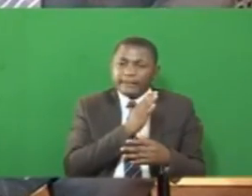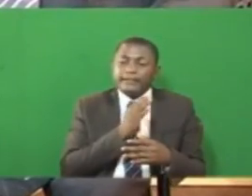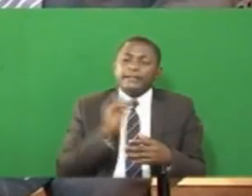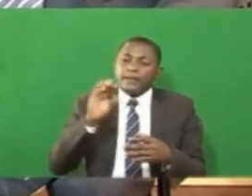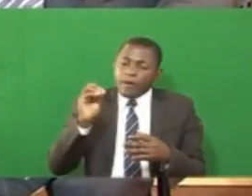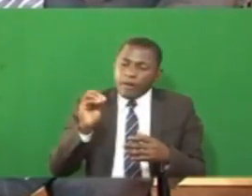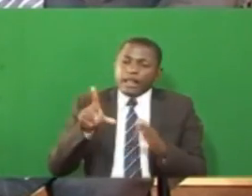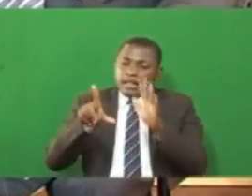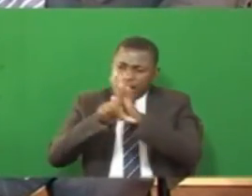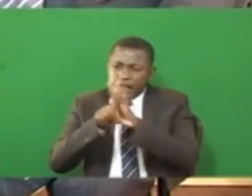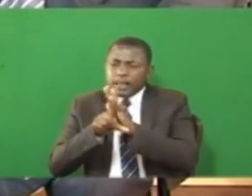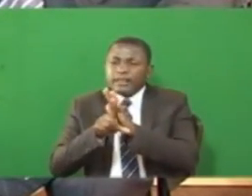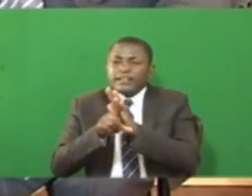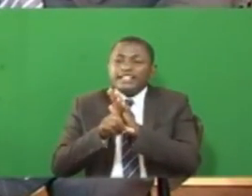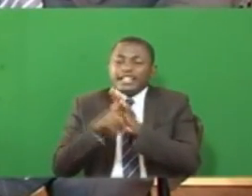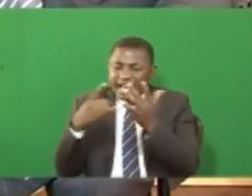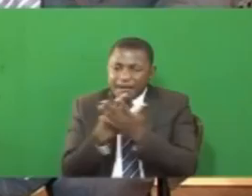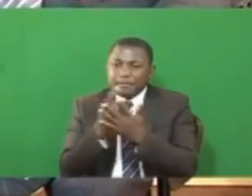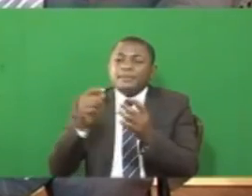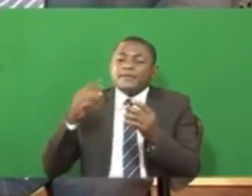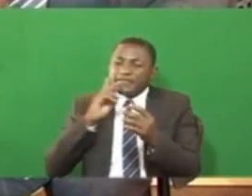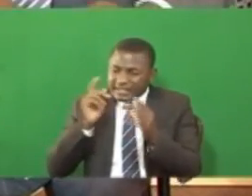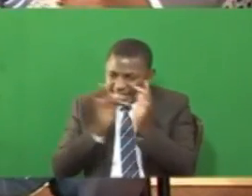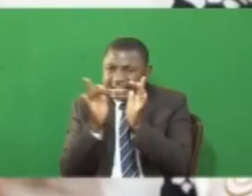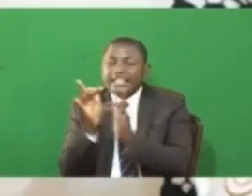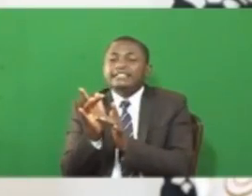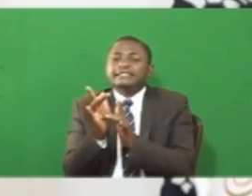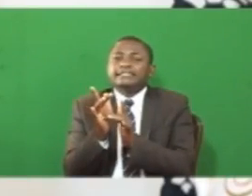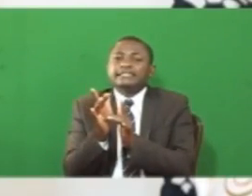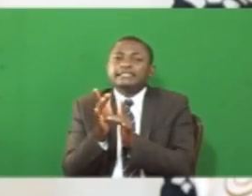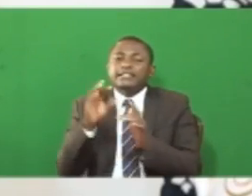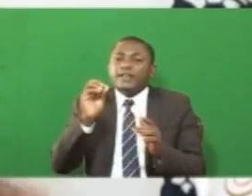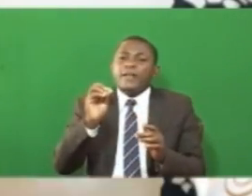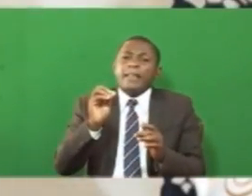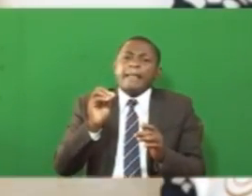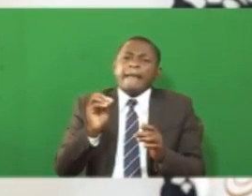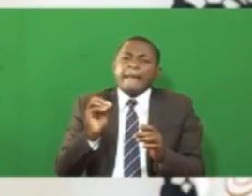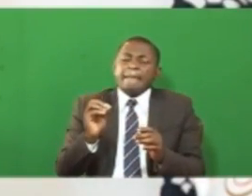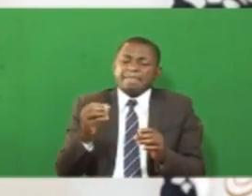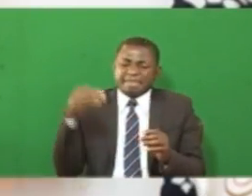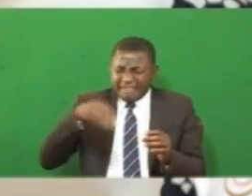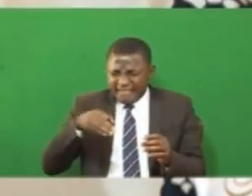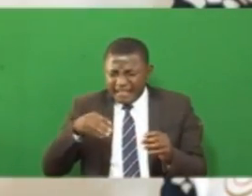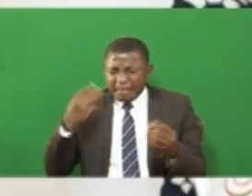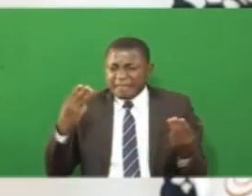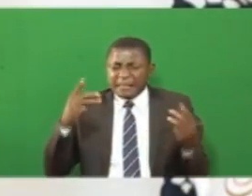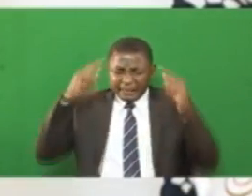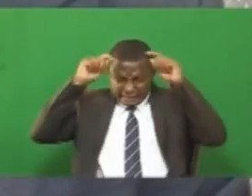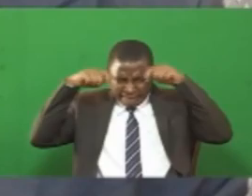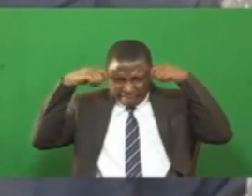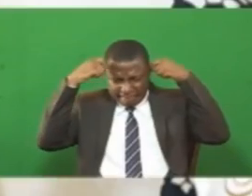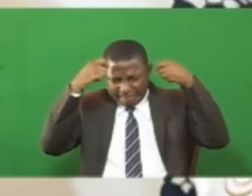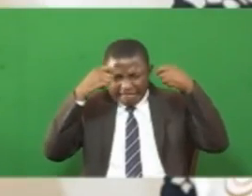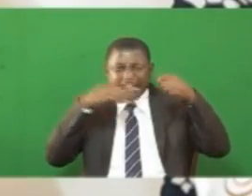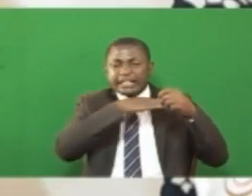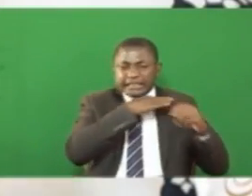Chinotokutinhira kuna Jesu. Mutemo ka. Mutemo. Ehe. Alright. Uyu wekupira makwai paakafa wakabva waguma.